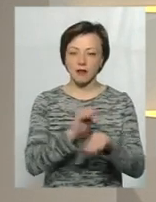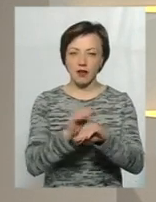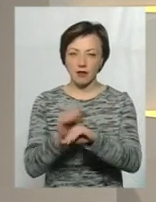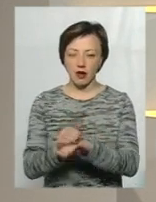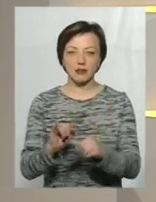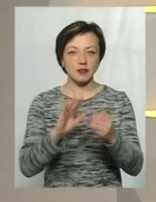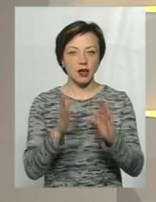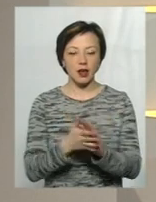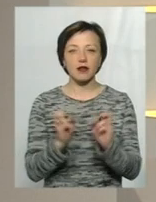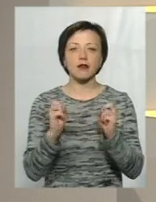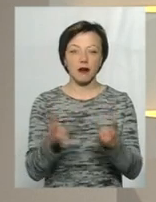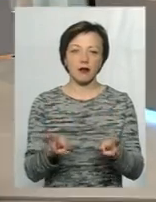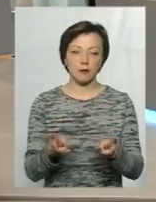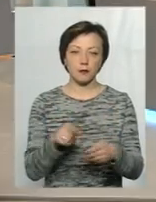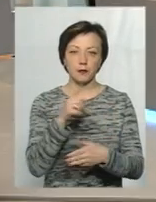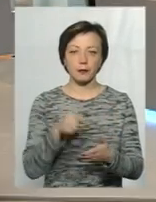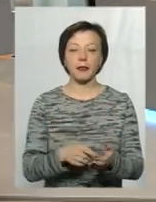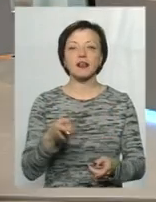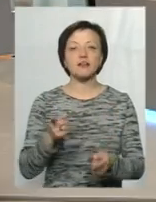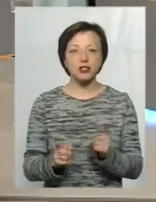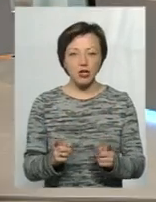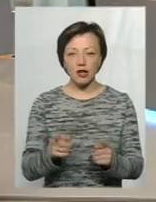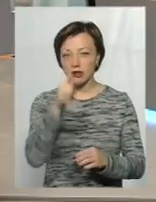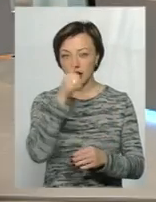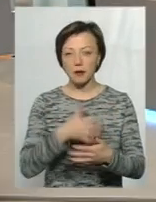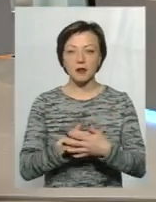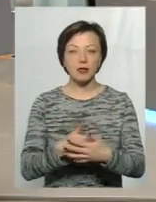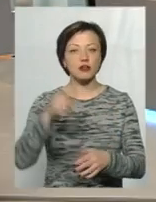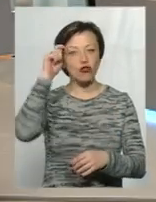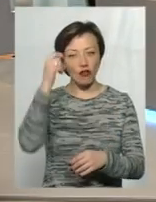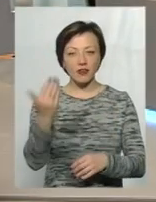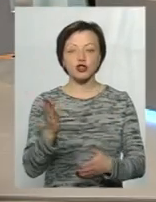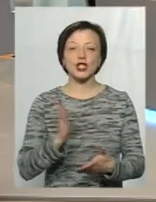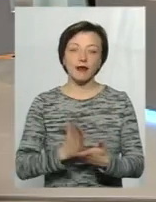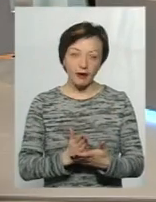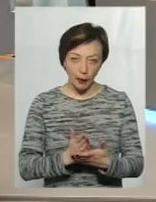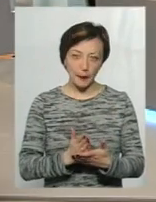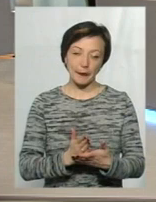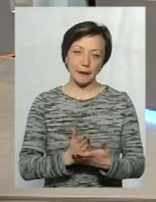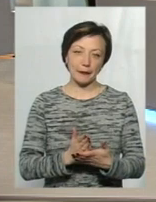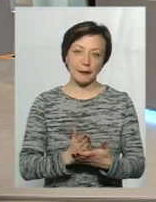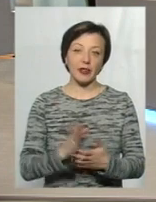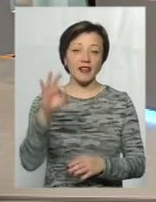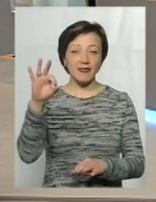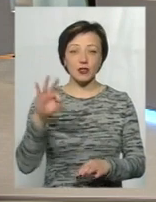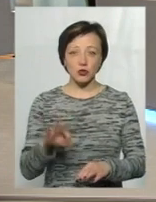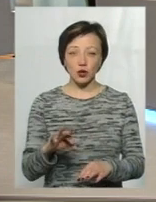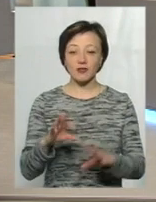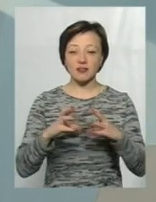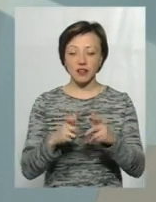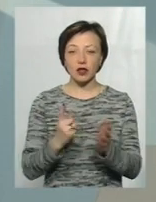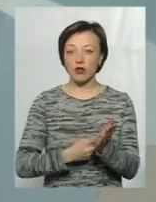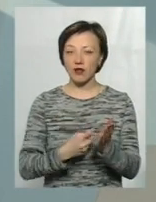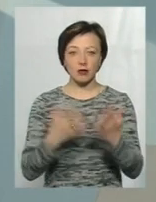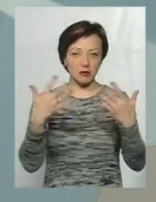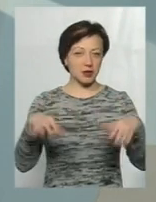виявляється і взагалі як? Звичайно, непліддя чоловіче є, і причому відсоток в світі доведено, що практично